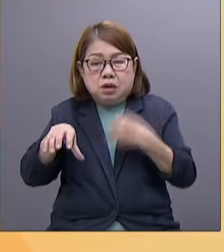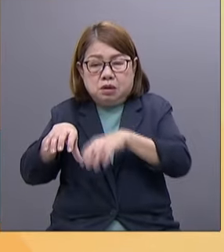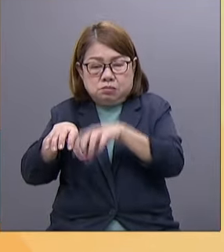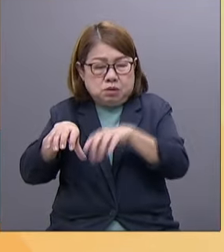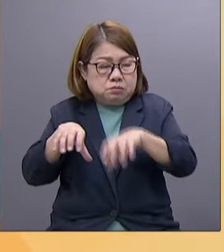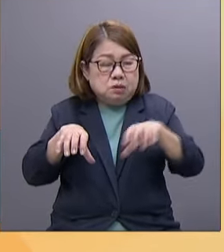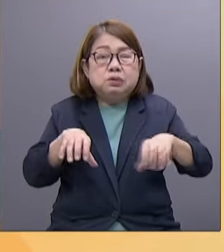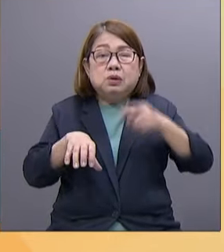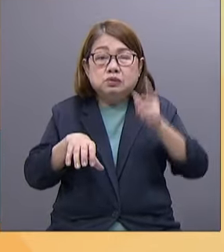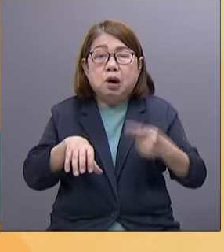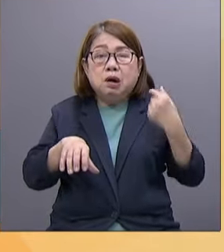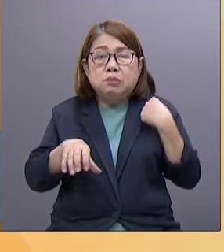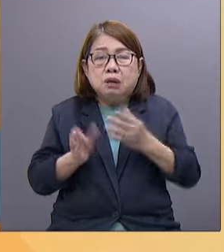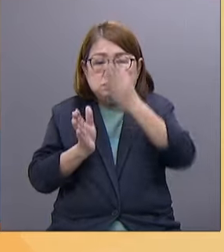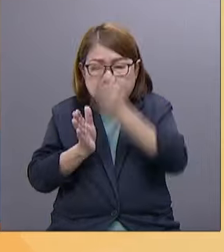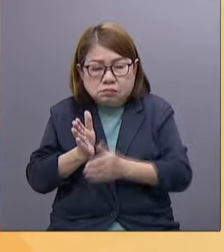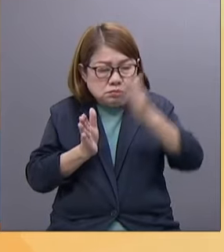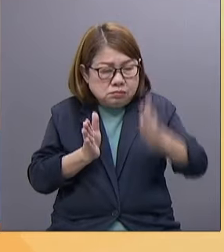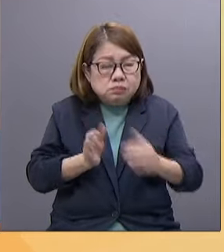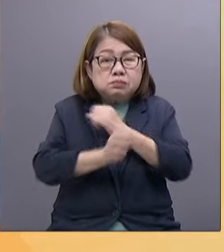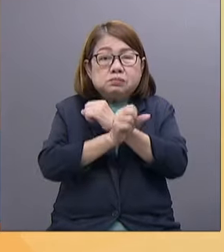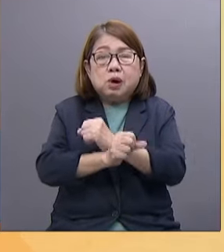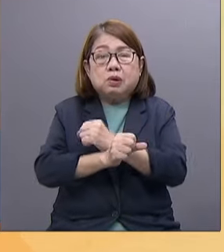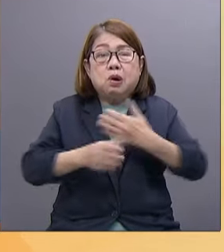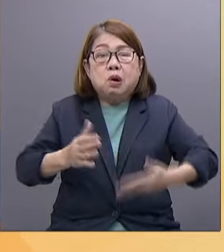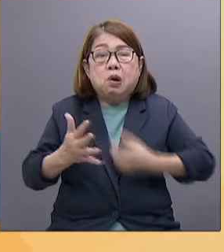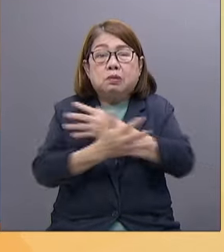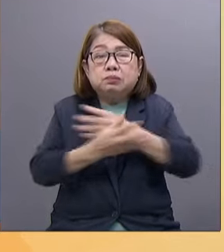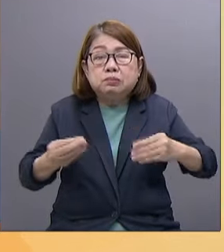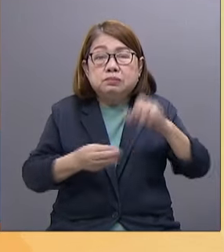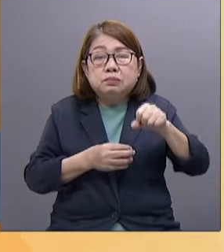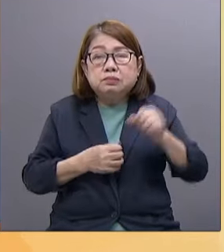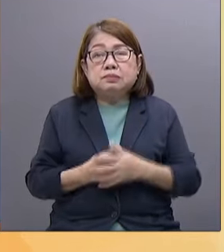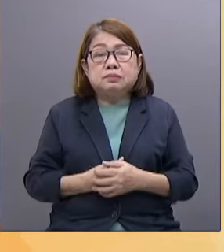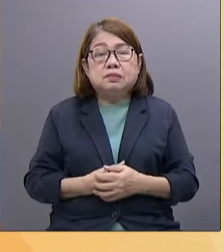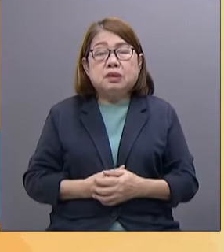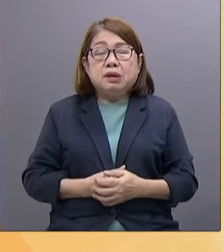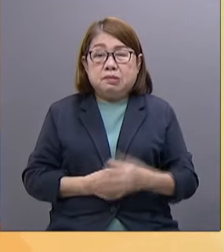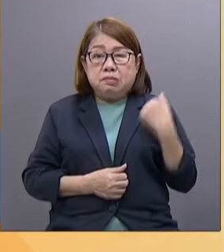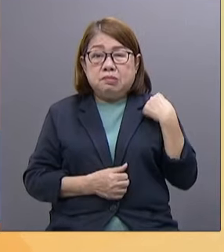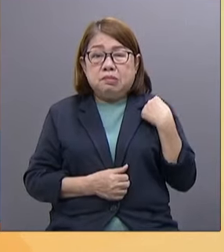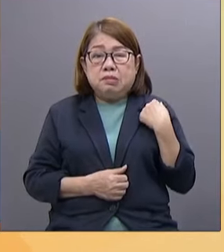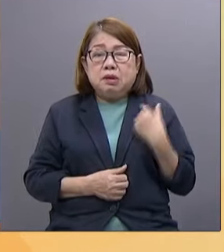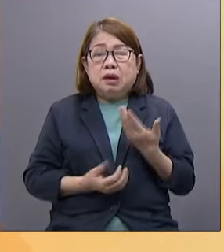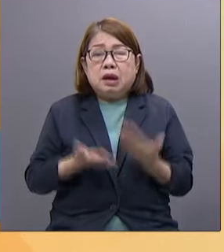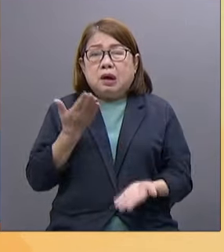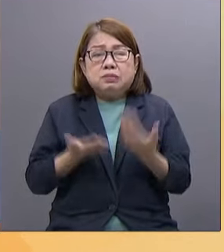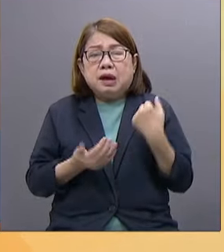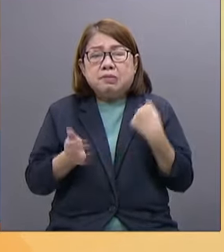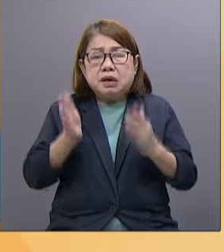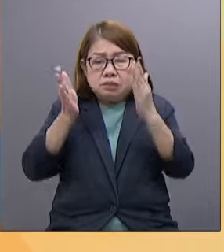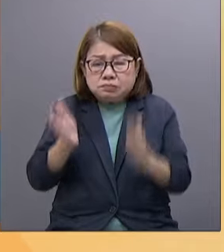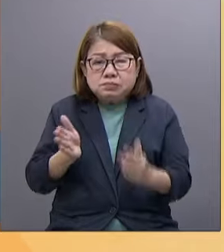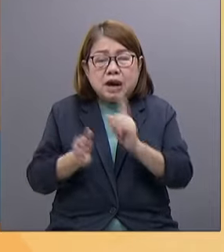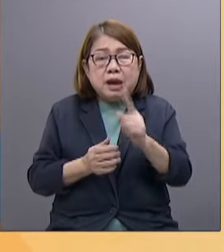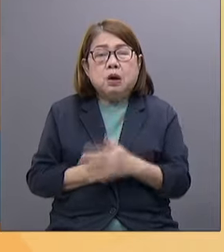ฉนวนกันความร้อนระหว่างดูหามั้คะหรือว่าจะต้องมีอันการใช้เรื่องของการออกแบบหรือวัสดุแบบใดอ่ะค่ะถ้าไปเป็น